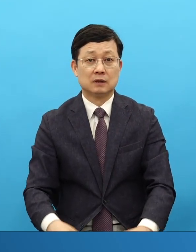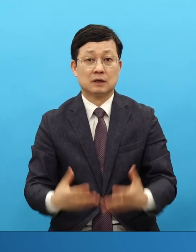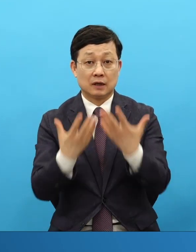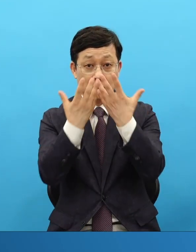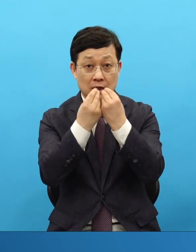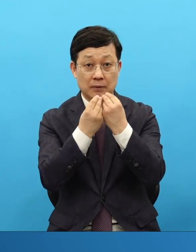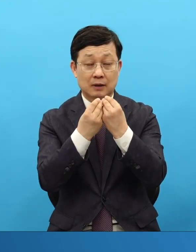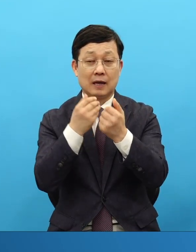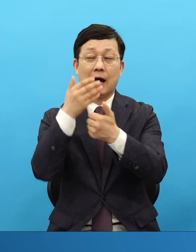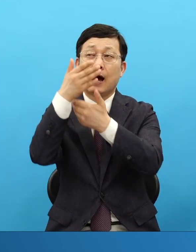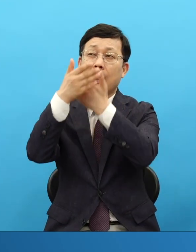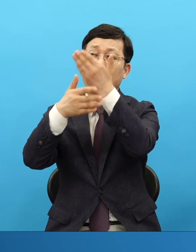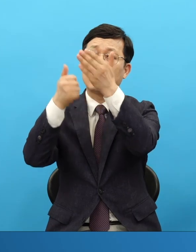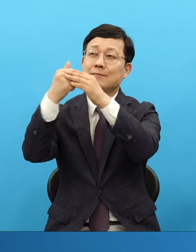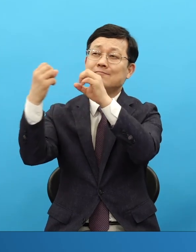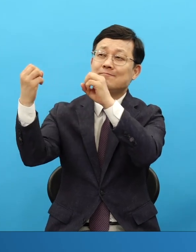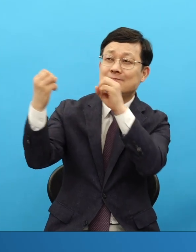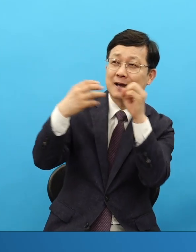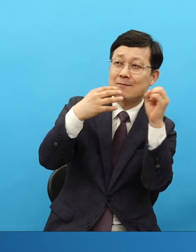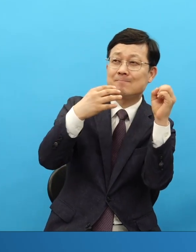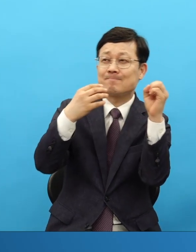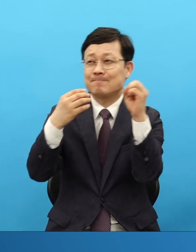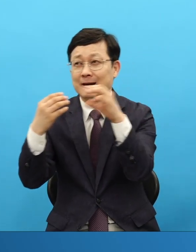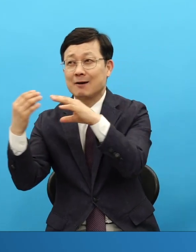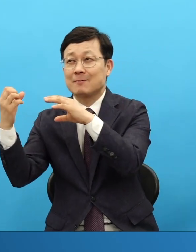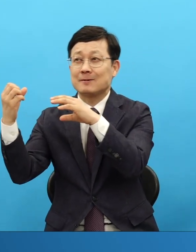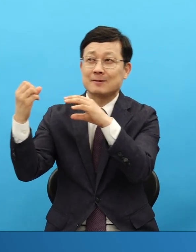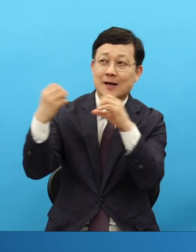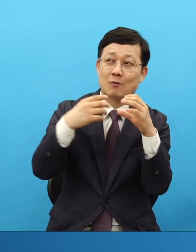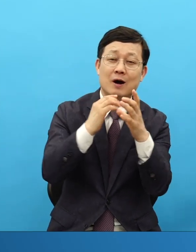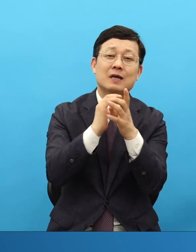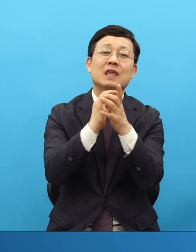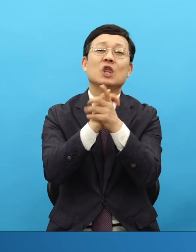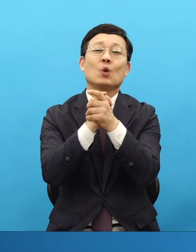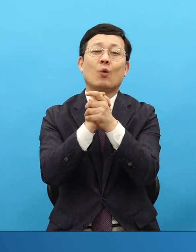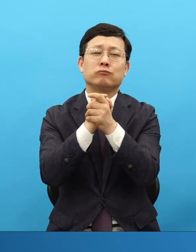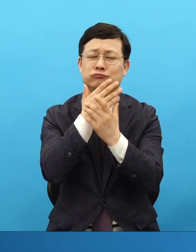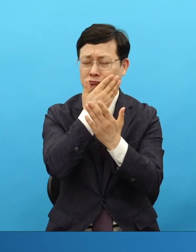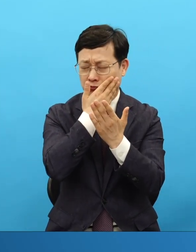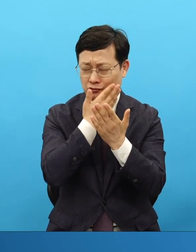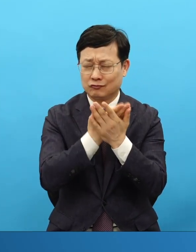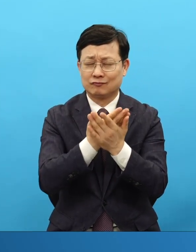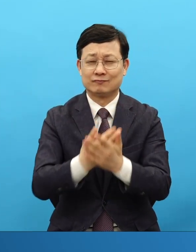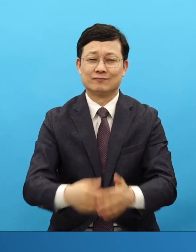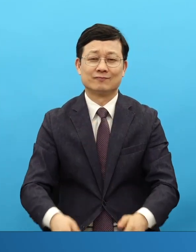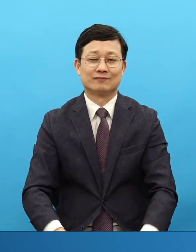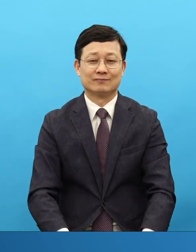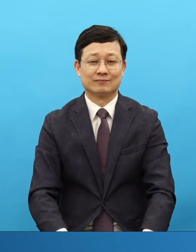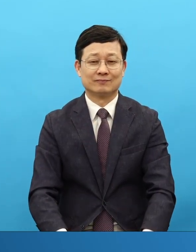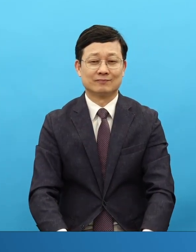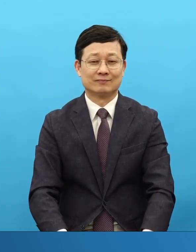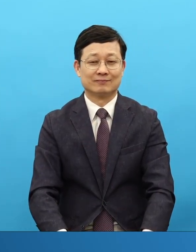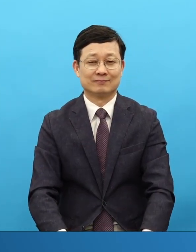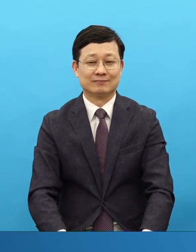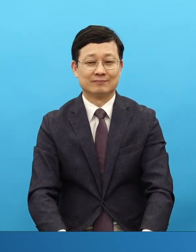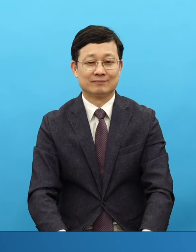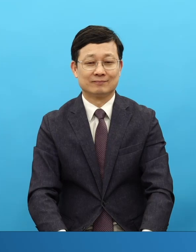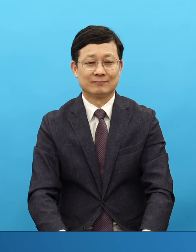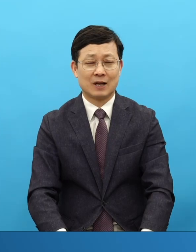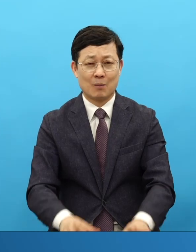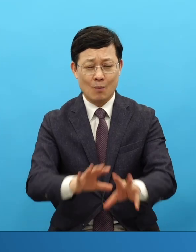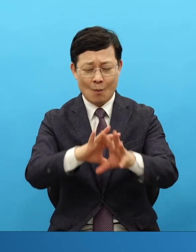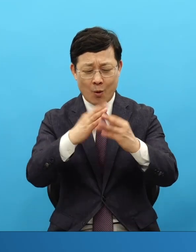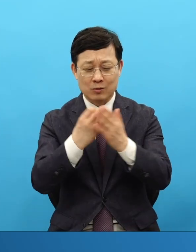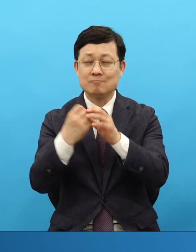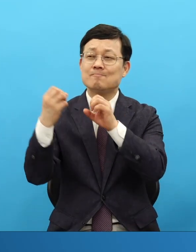하세요. How can we do 24? Health 이게 굉장히 oriented, 중요합니다. conversational prayer, very important. 모든 걸 대화하는